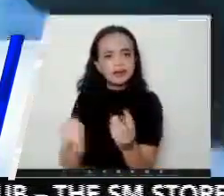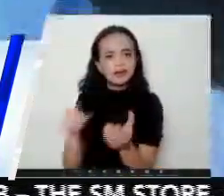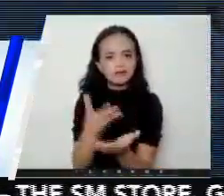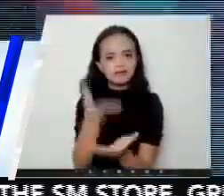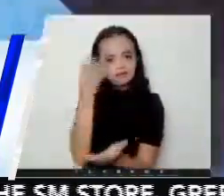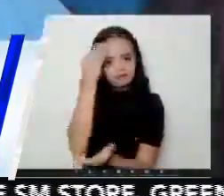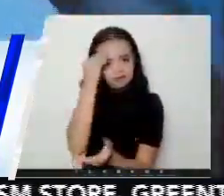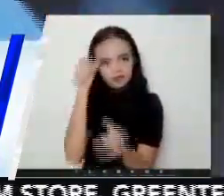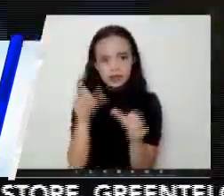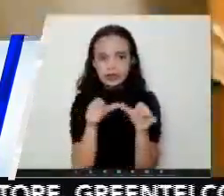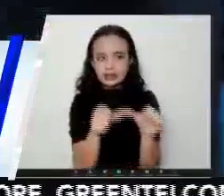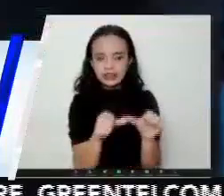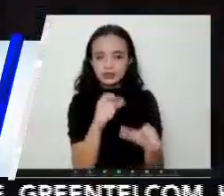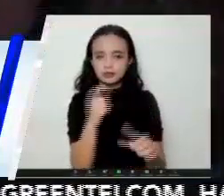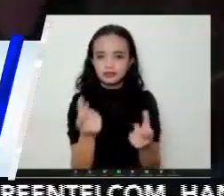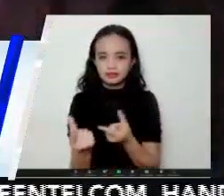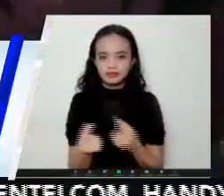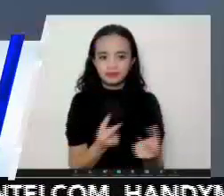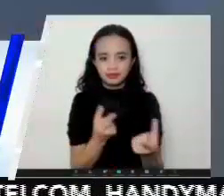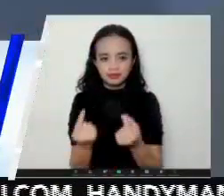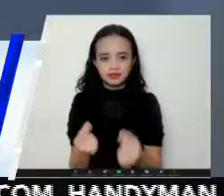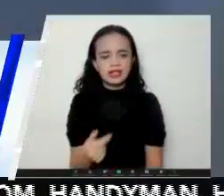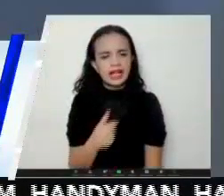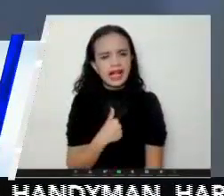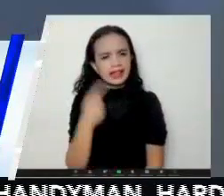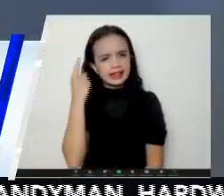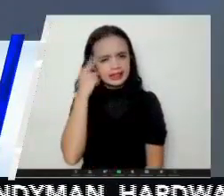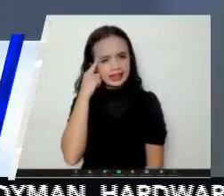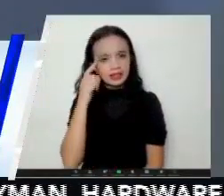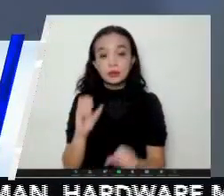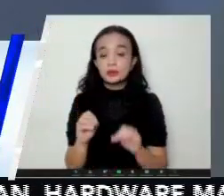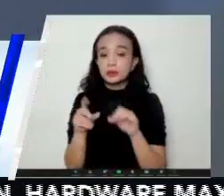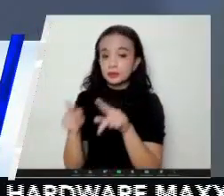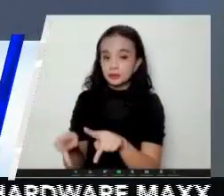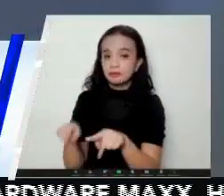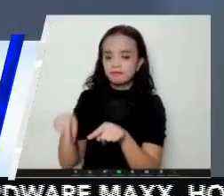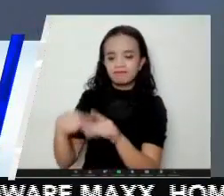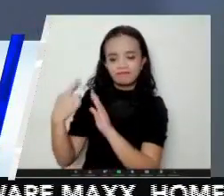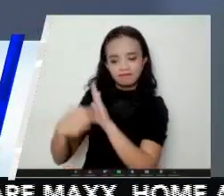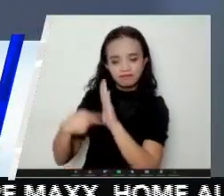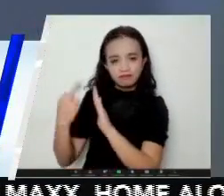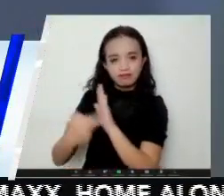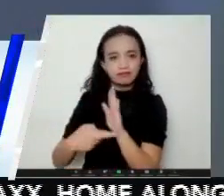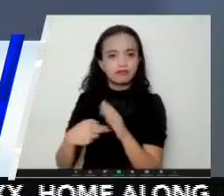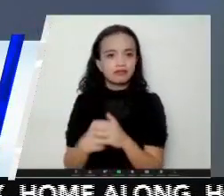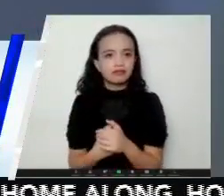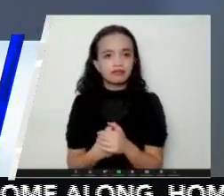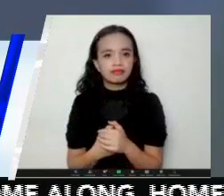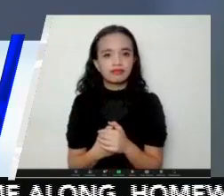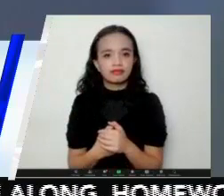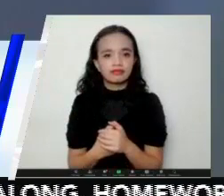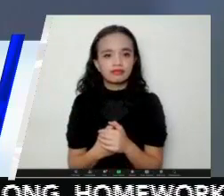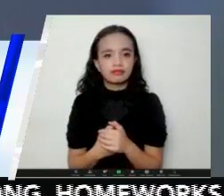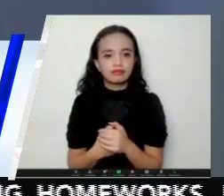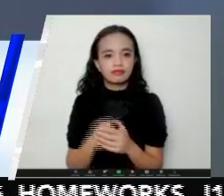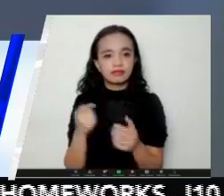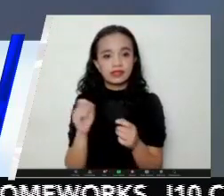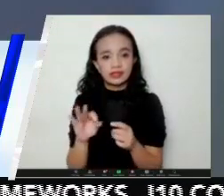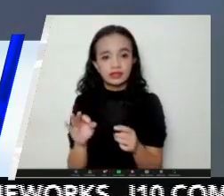ginagawa ito. I think it's a privilege to play this role kasi it opened up me